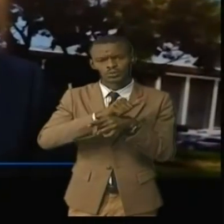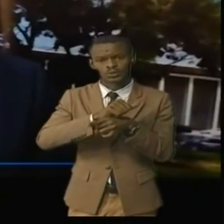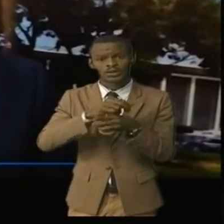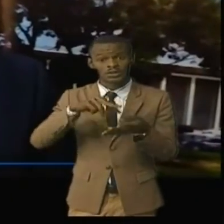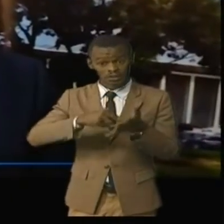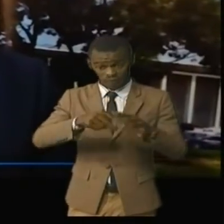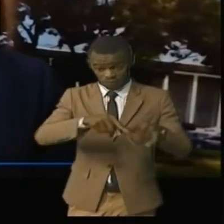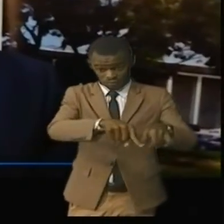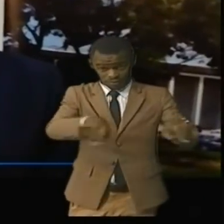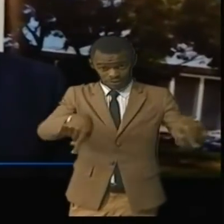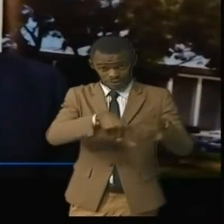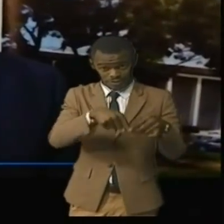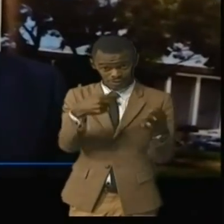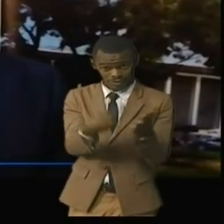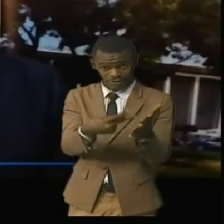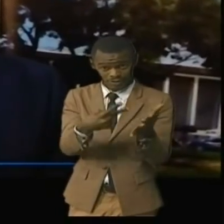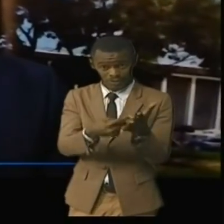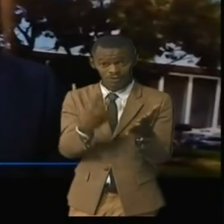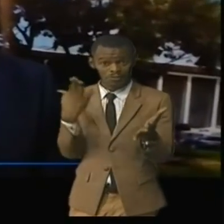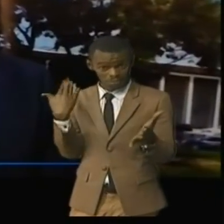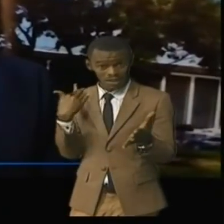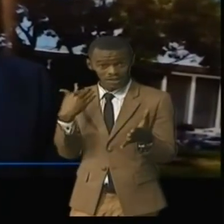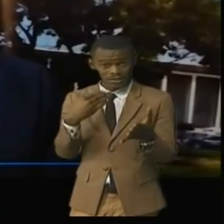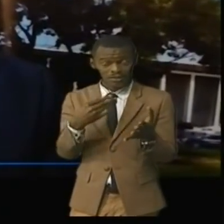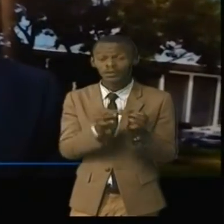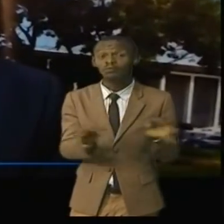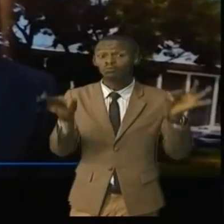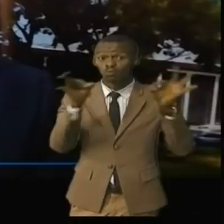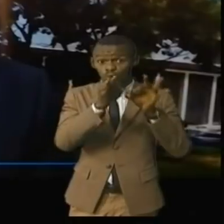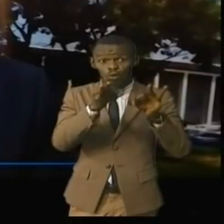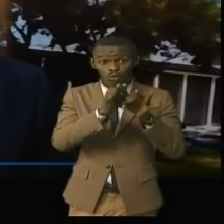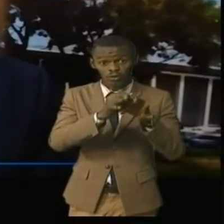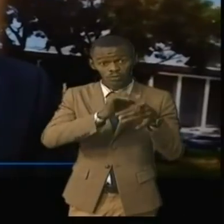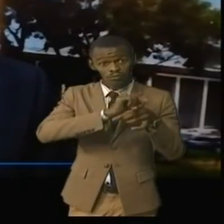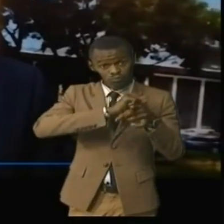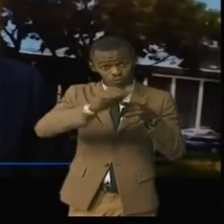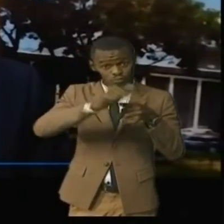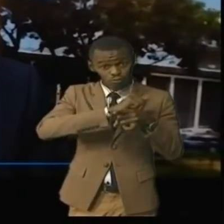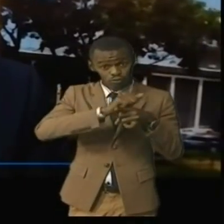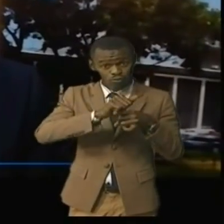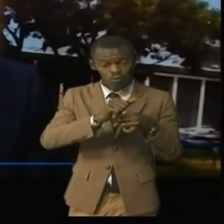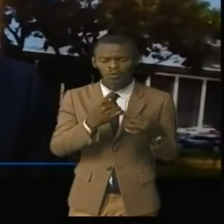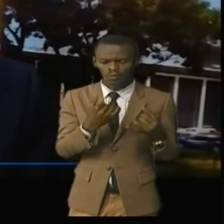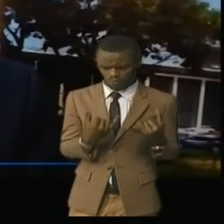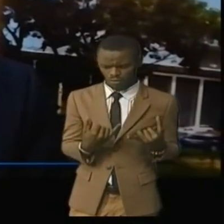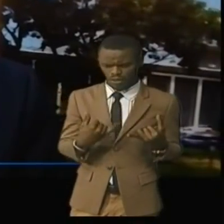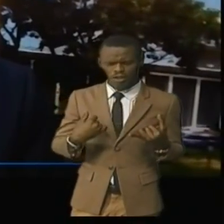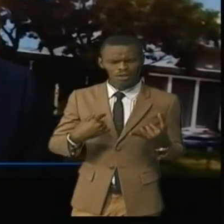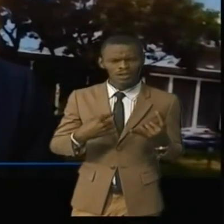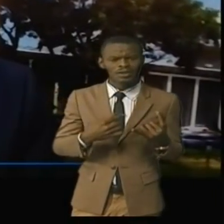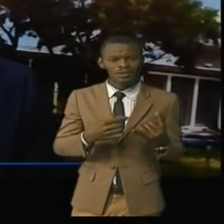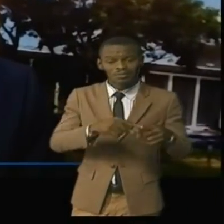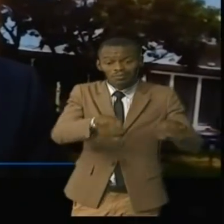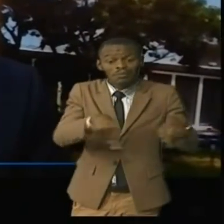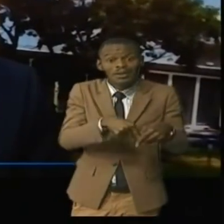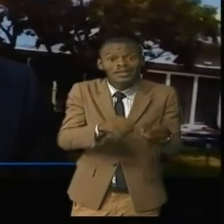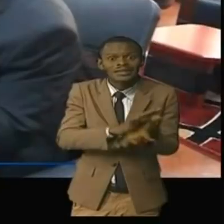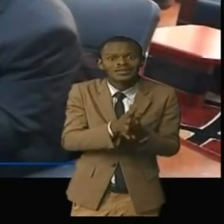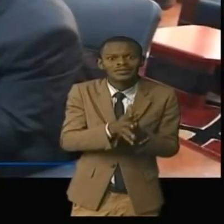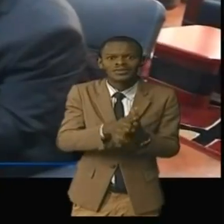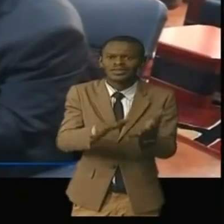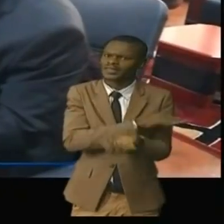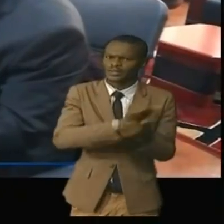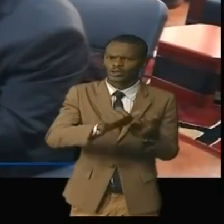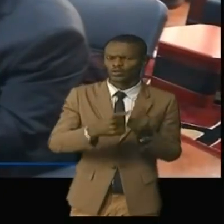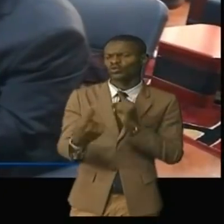aujourd'hui, la délégation de finances, du ministère des Finances, passe, elle, de la parole, de l'intention à l'action.